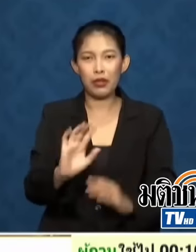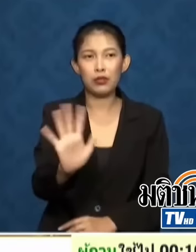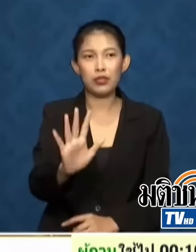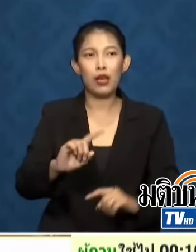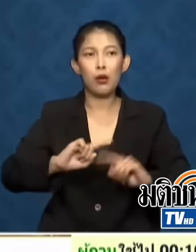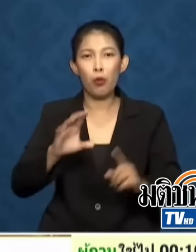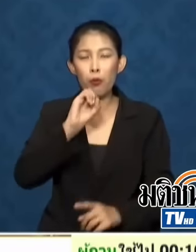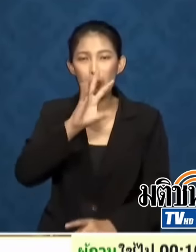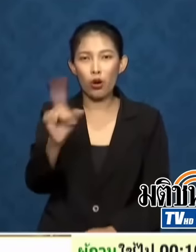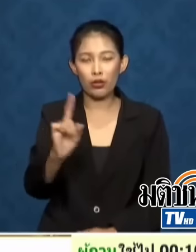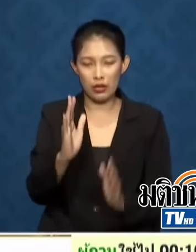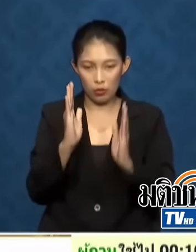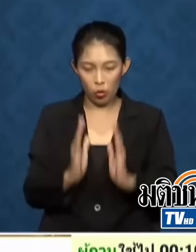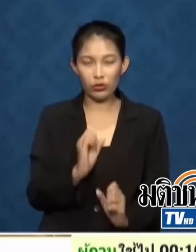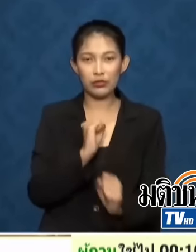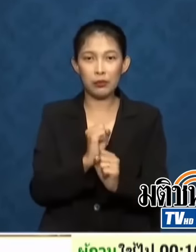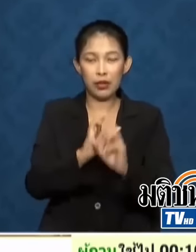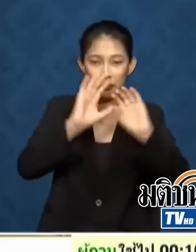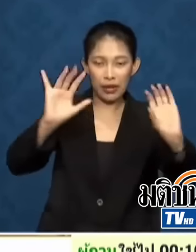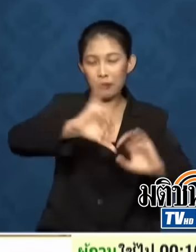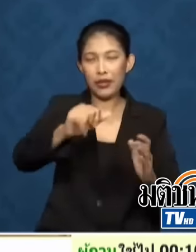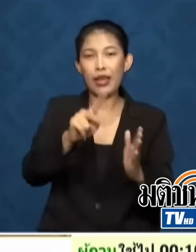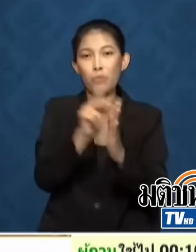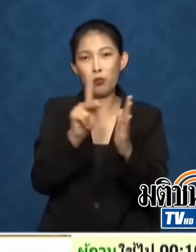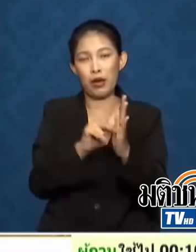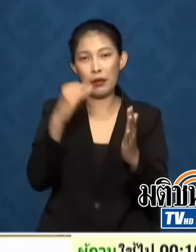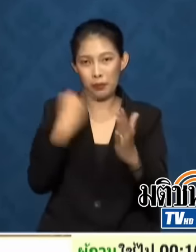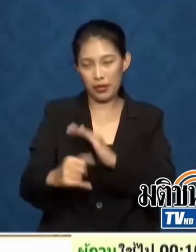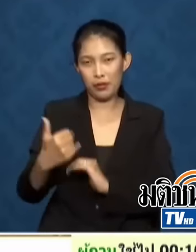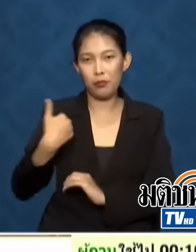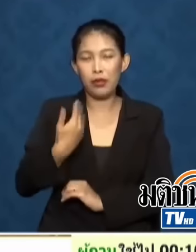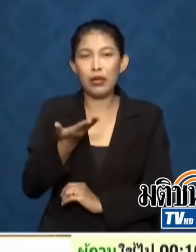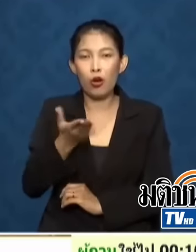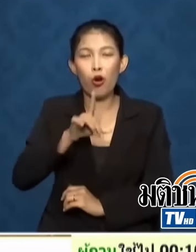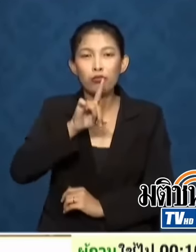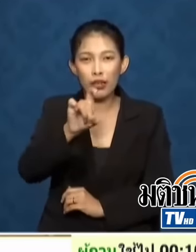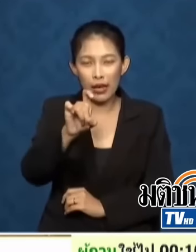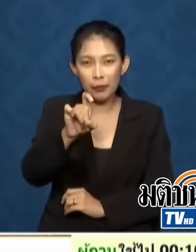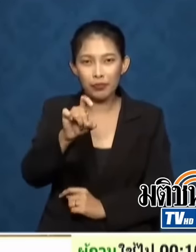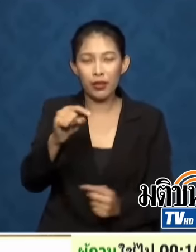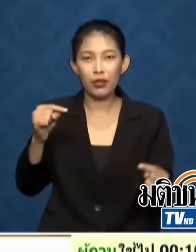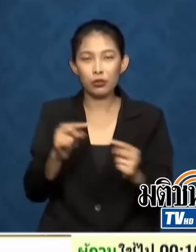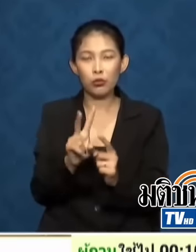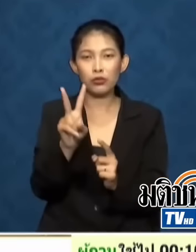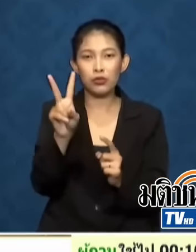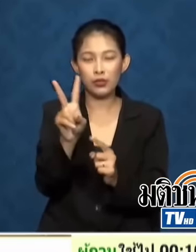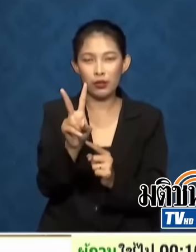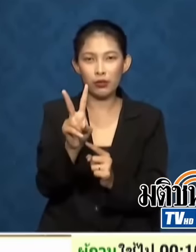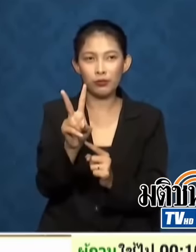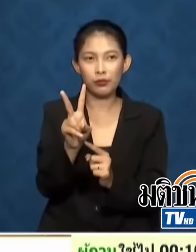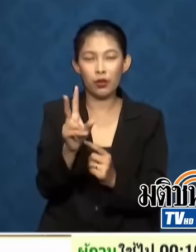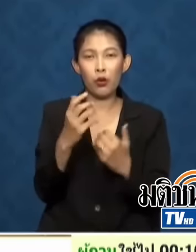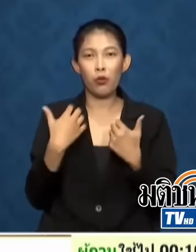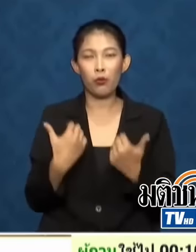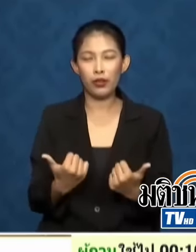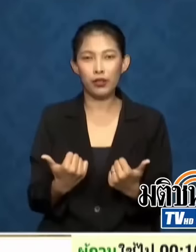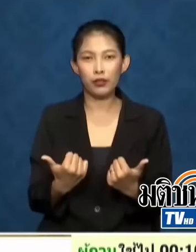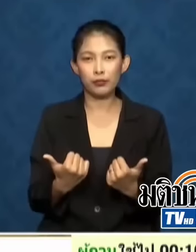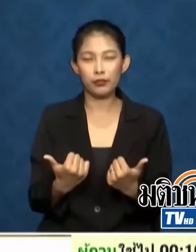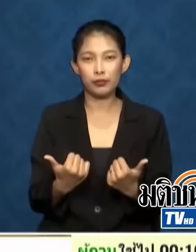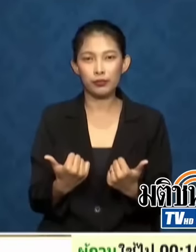มกำลังบอกว่ามันมีเจ้าหน้าที่รัฐอาจจะทำผิดกฎหมายนะครับทีนี้ผมขอคำถามในคำถามที่สองฮะคือวันนี้เนี่ยนะ